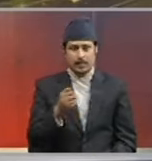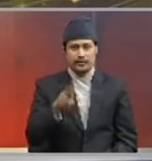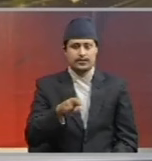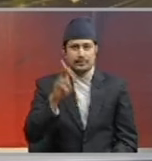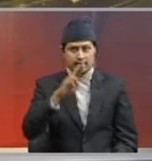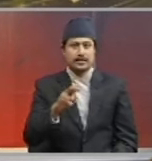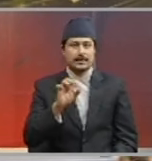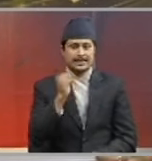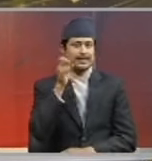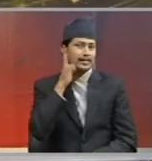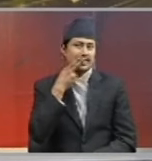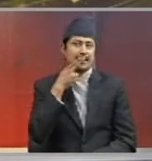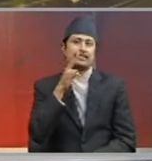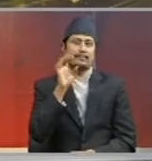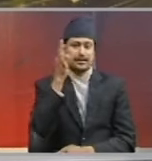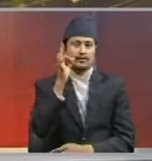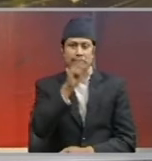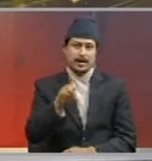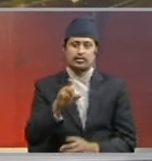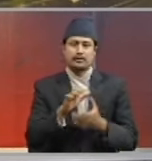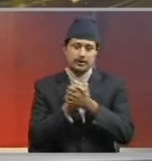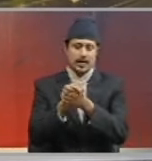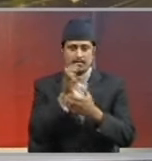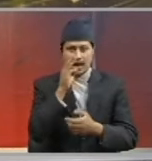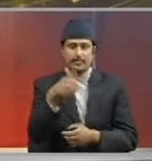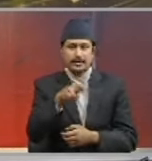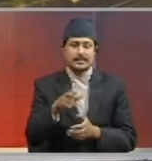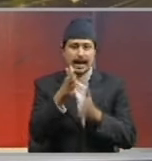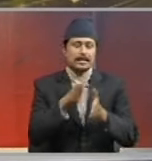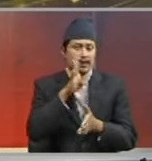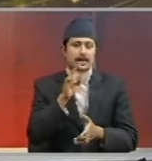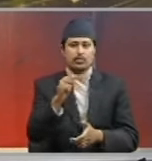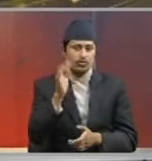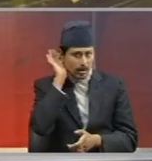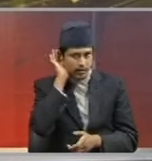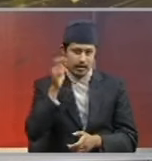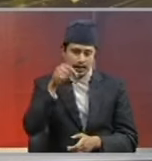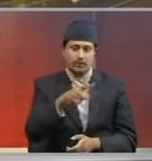एभिन्युज खबर र राष्ट्रिय बहिरा महासङ्घ नेपालको सहकार्यमा एभिन्युज साङ्केतिक भाषाको खबर